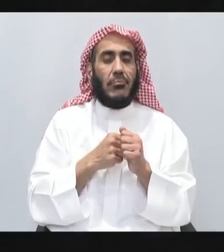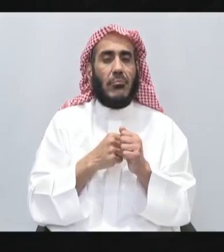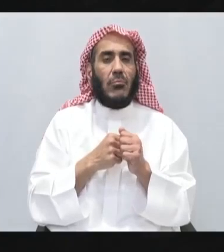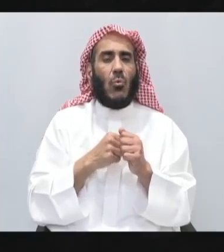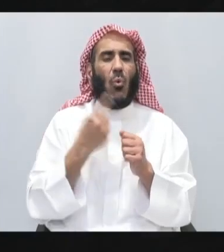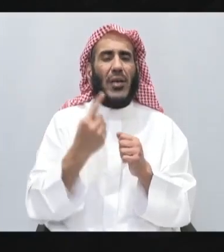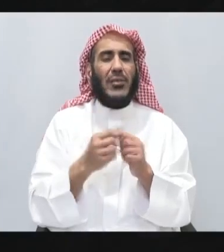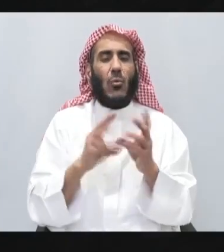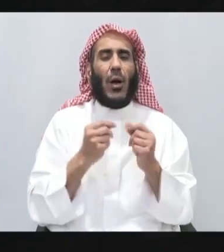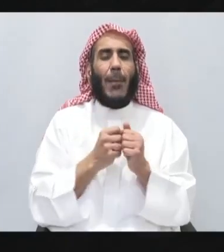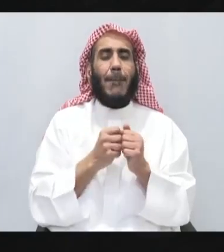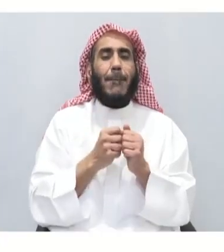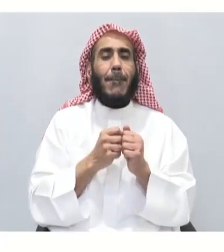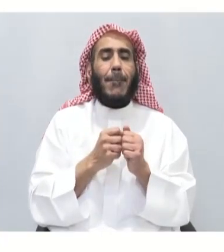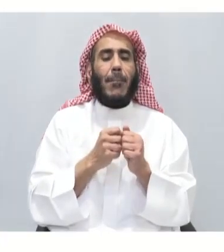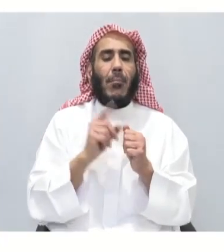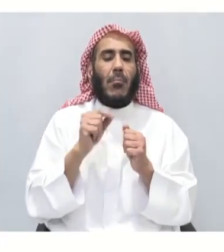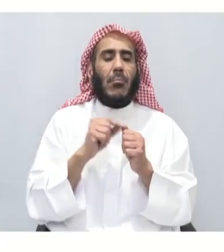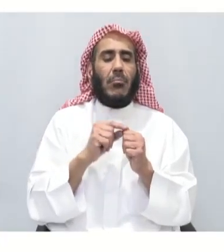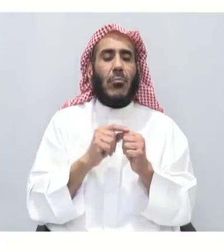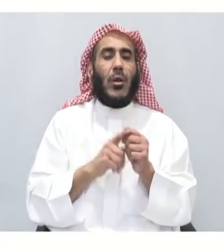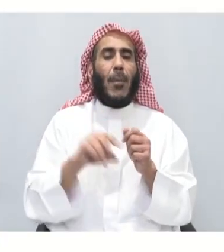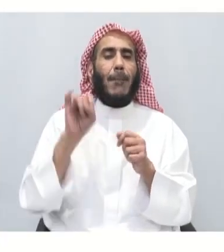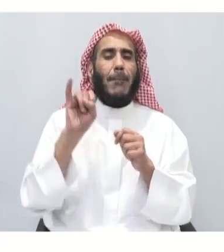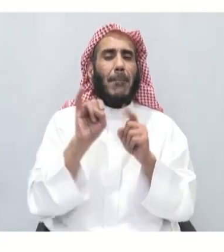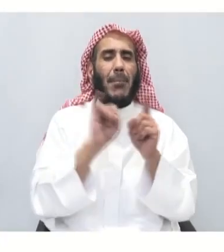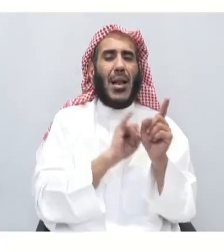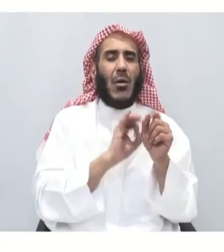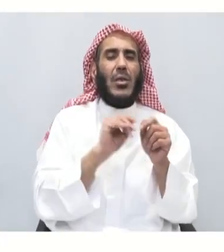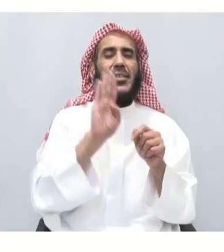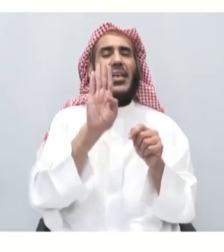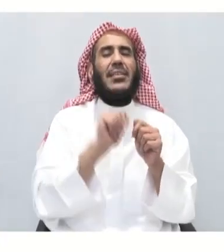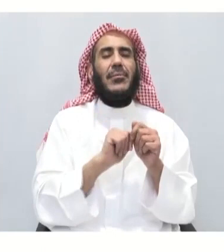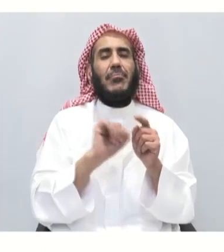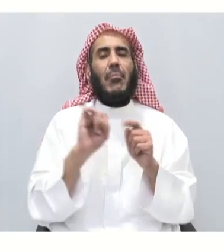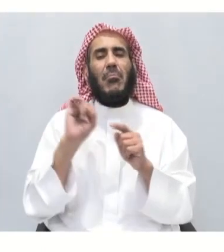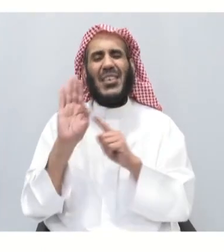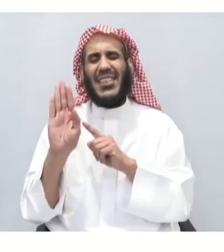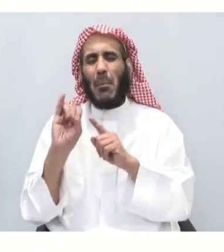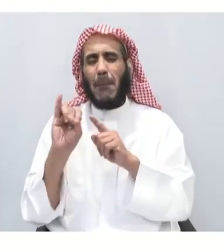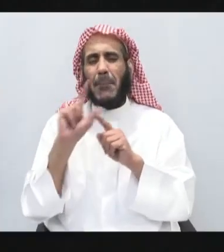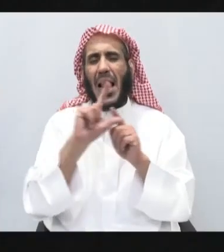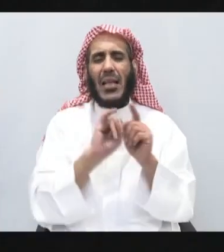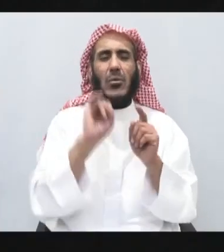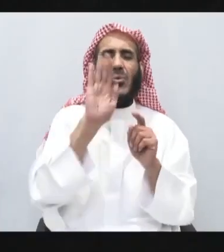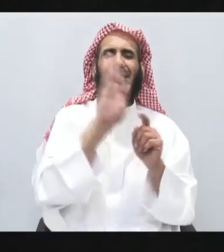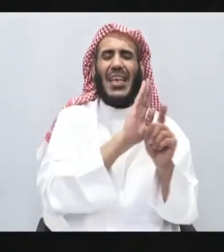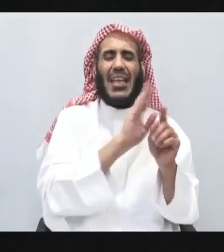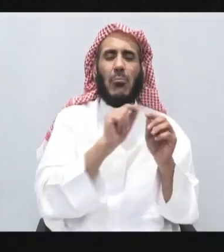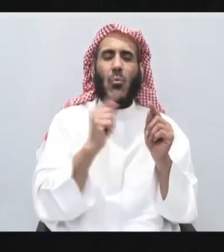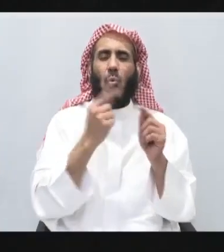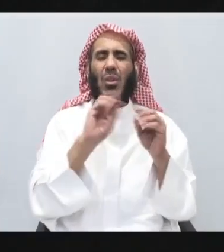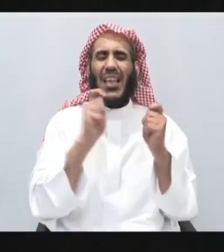اوحد اوحد من ممتاز هنا ملي وهنا سانتي بالتالي لا بد ان تكون الوحده واحده لا